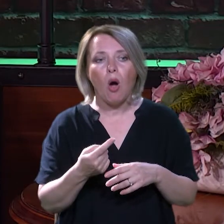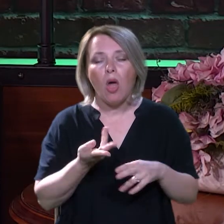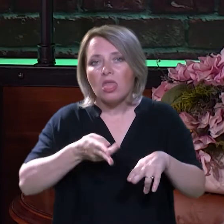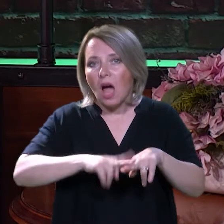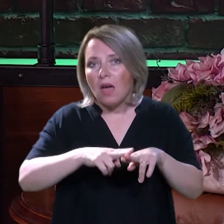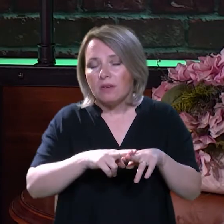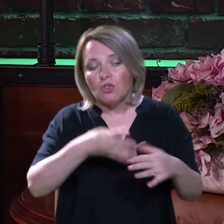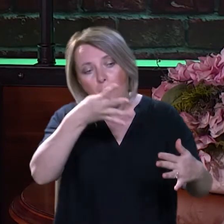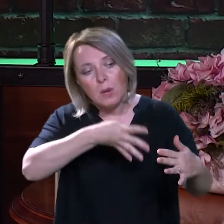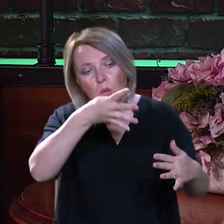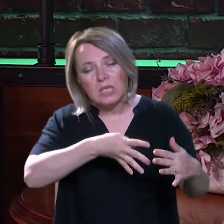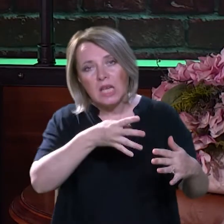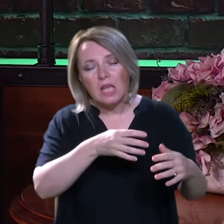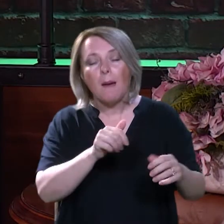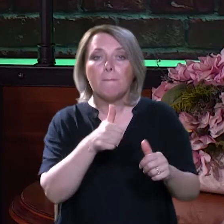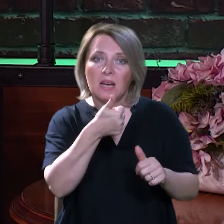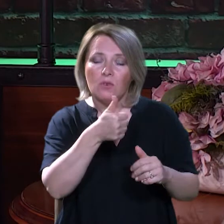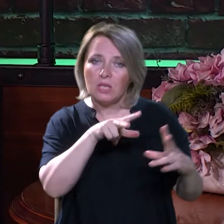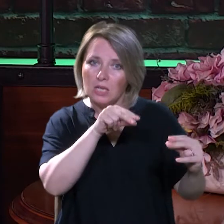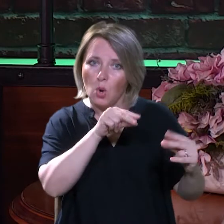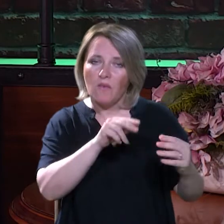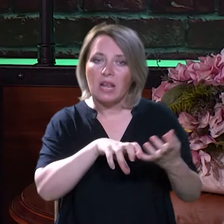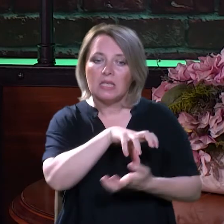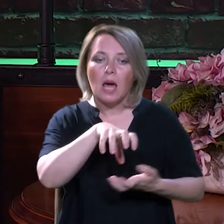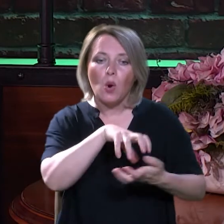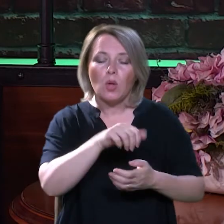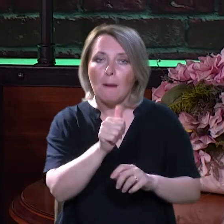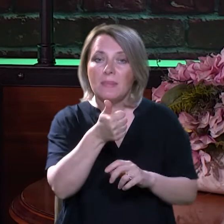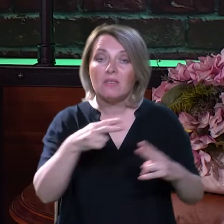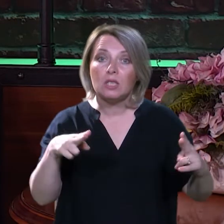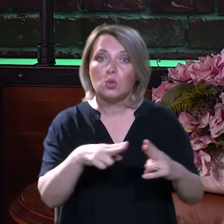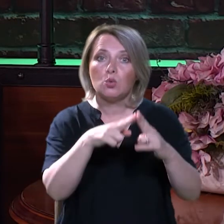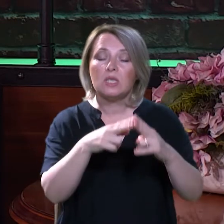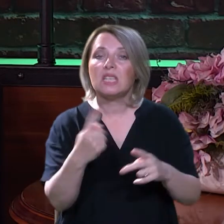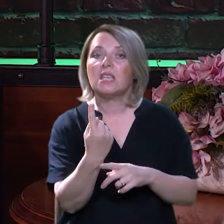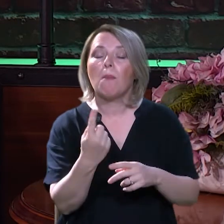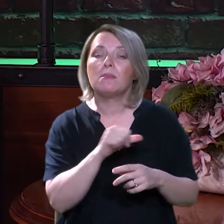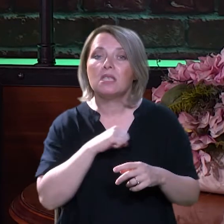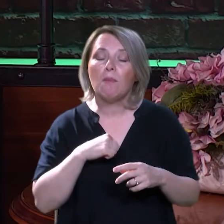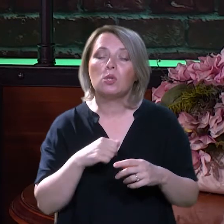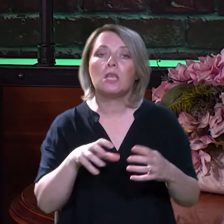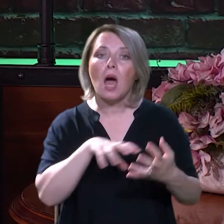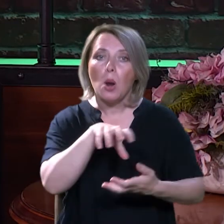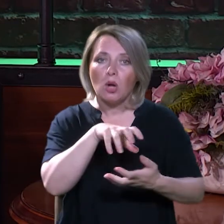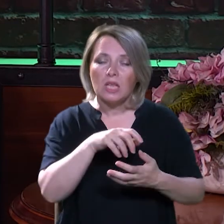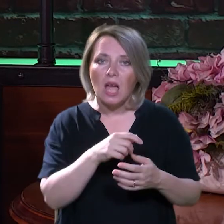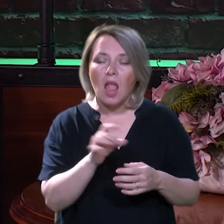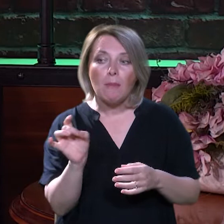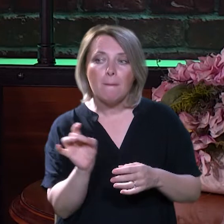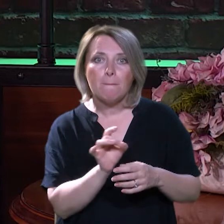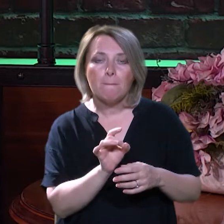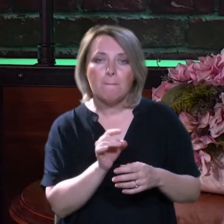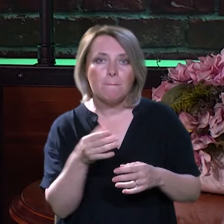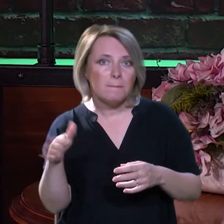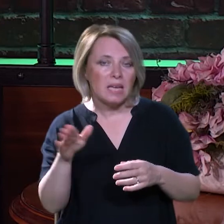nekako procjenjuje djeteto, odnosno prvo se razgovara s roditeljima, dakle prvi susret je samo s roditeljima bez djeteta. Tu se razgovara